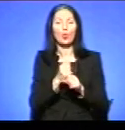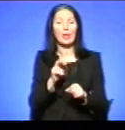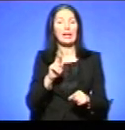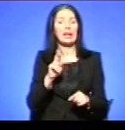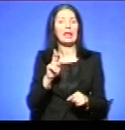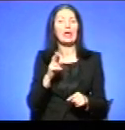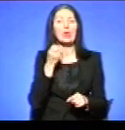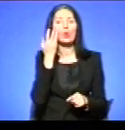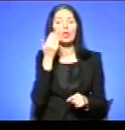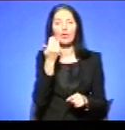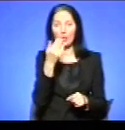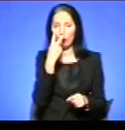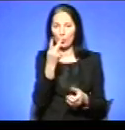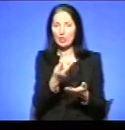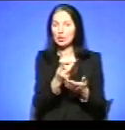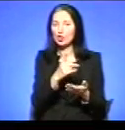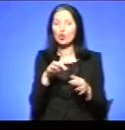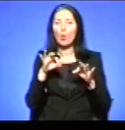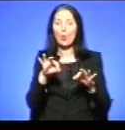вашого автомобіля на місці парковки.